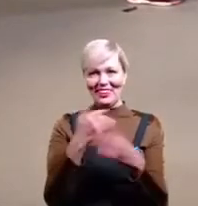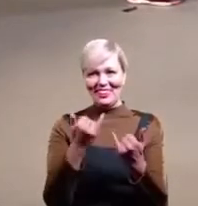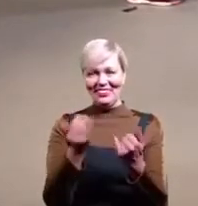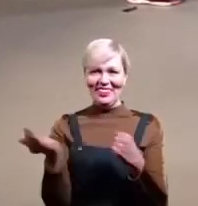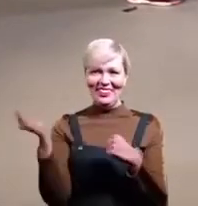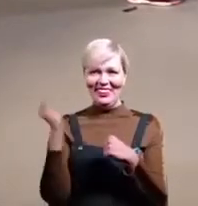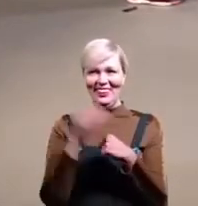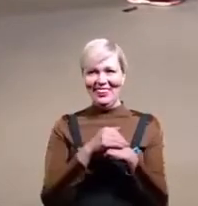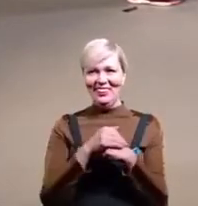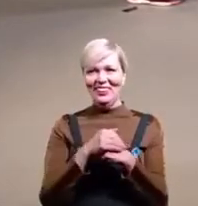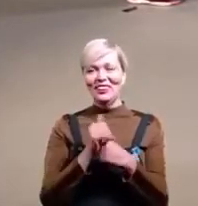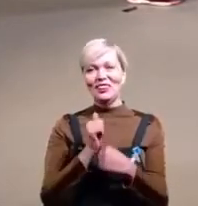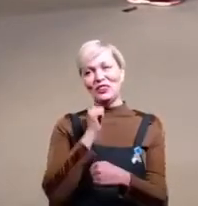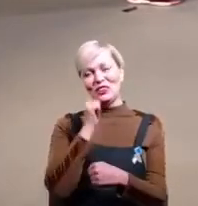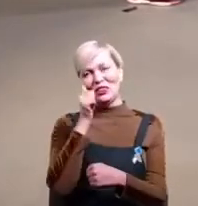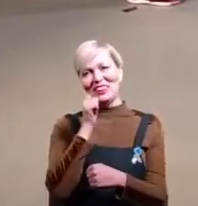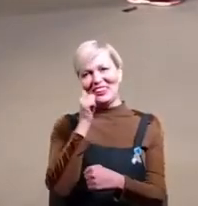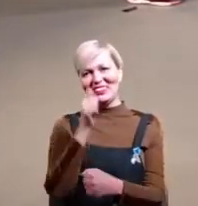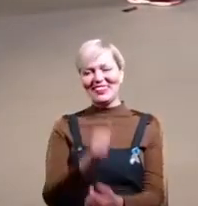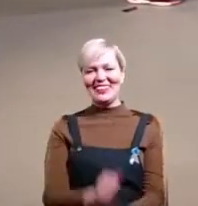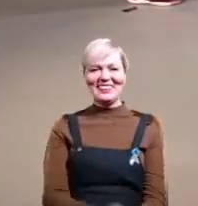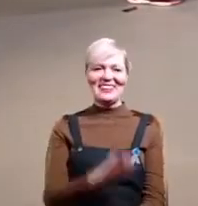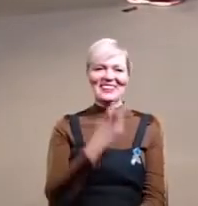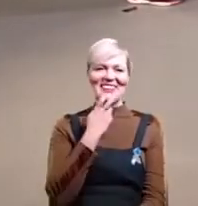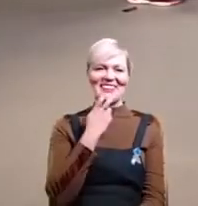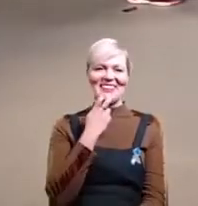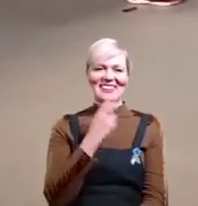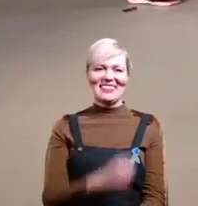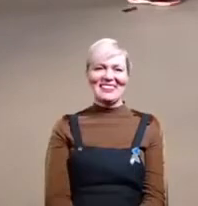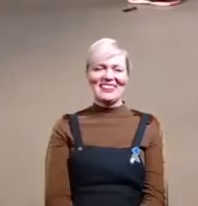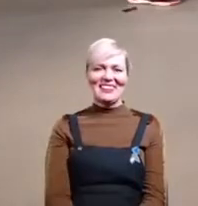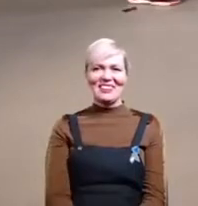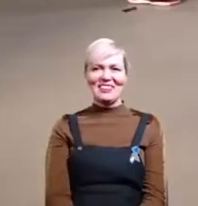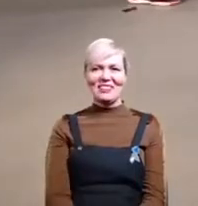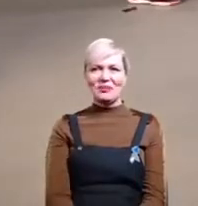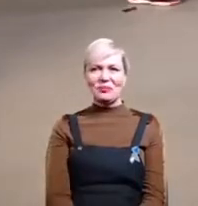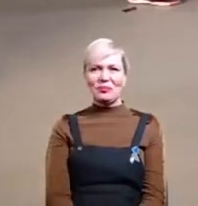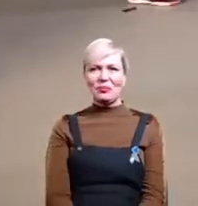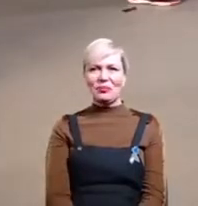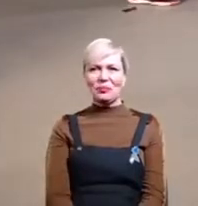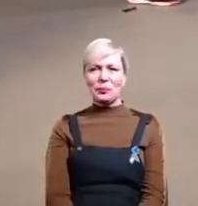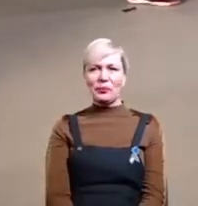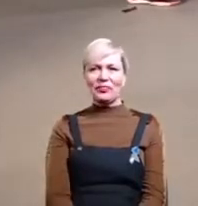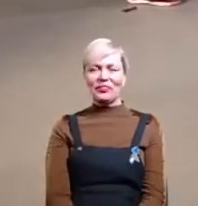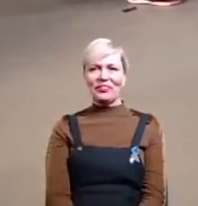На завтра, да. Давайте еще разок. Пожалуйста, на исходную позицию. Наташа.